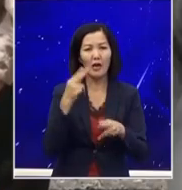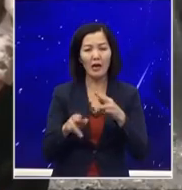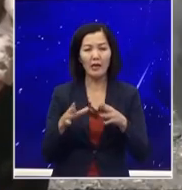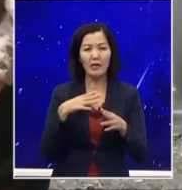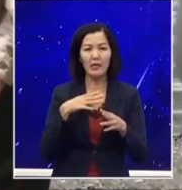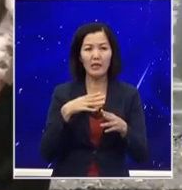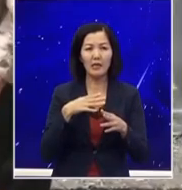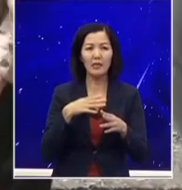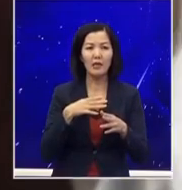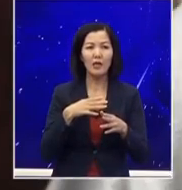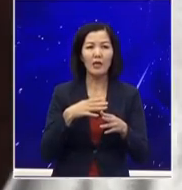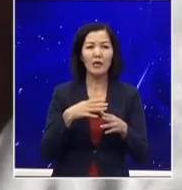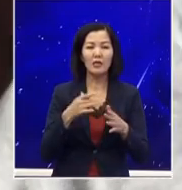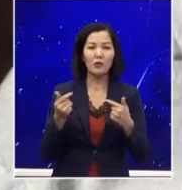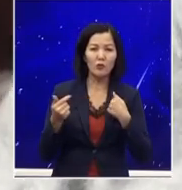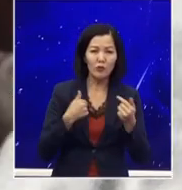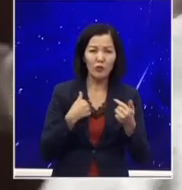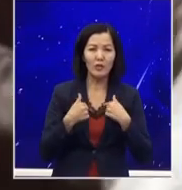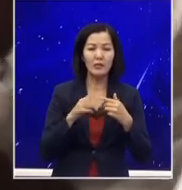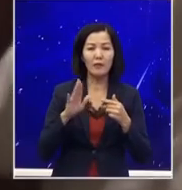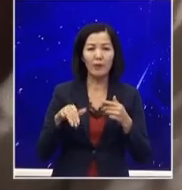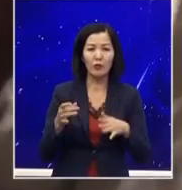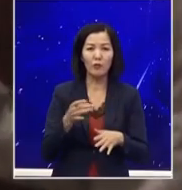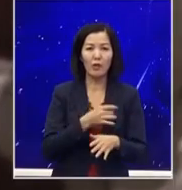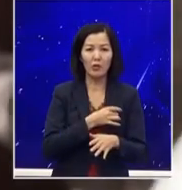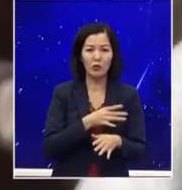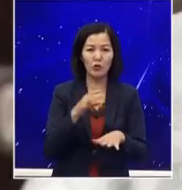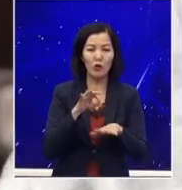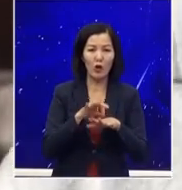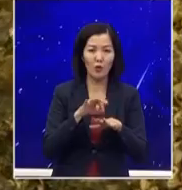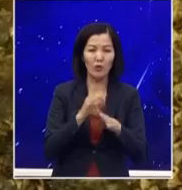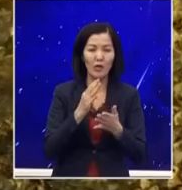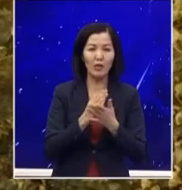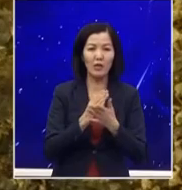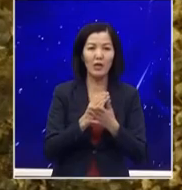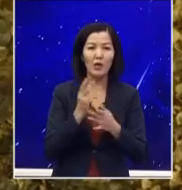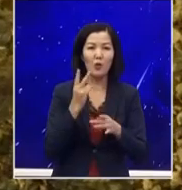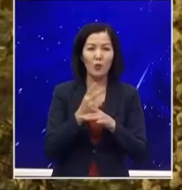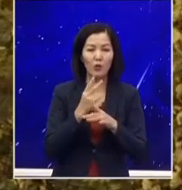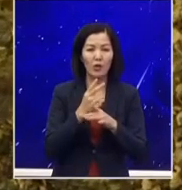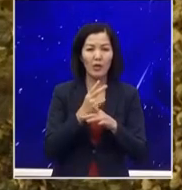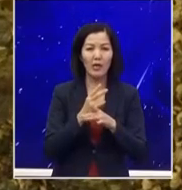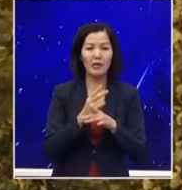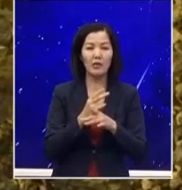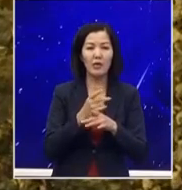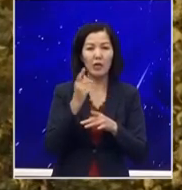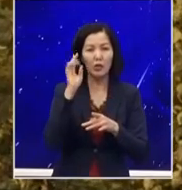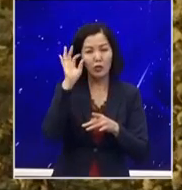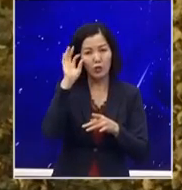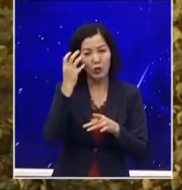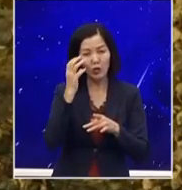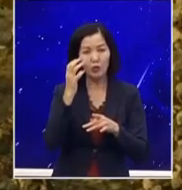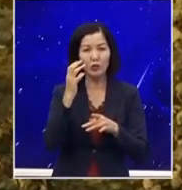салдарынан инсульт алады. Әйел қазір сол кезде қалай біреудің арбауына түсіп, алданып қалғанын түсінбейді. Олар адамның жеке жүйесімен жұмыс